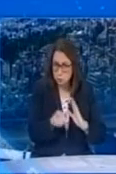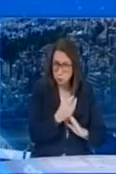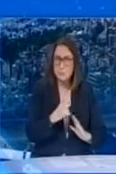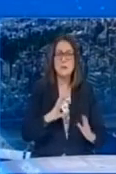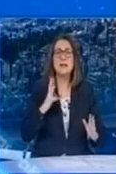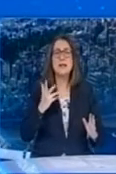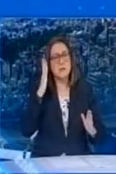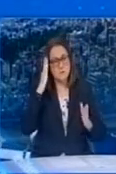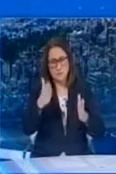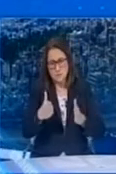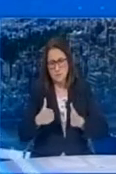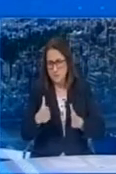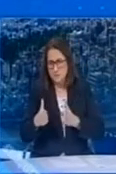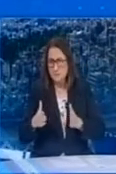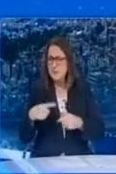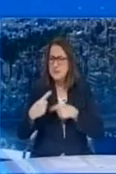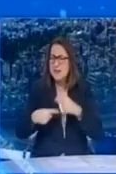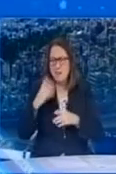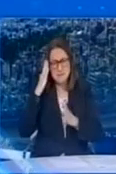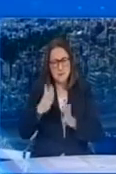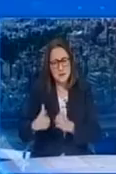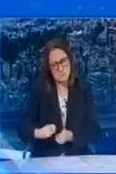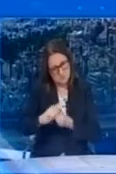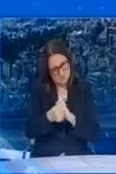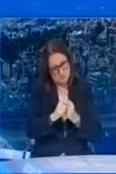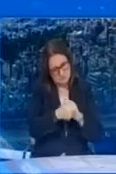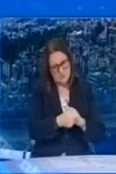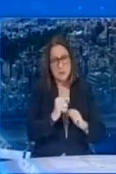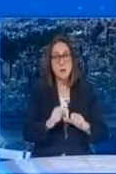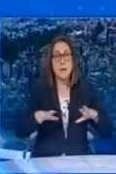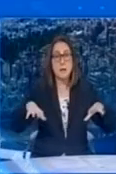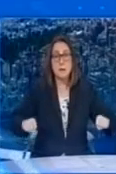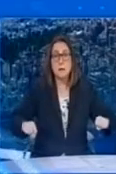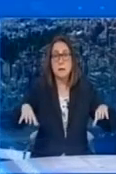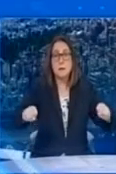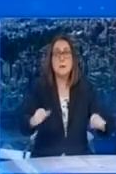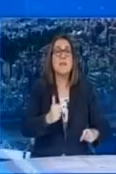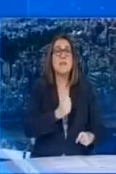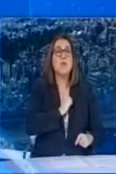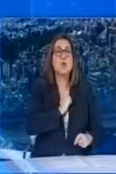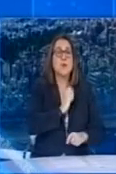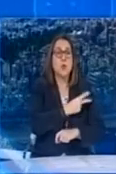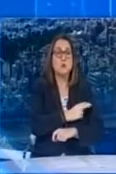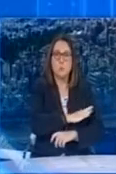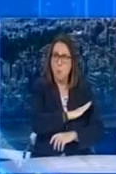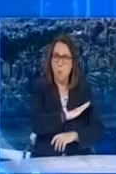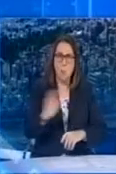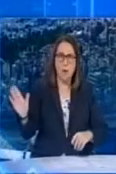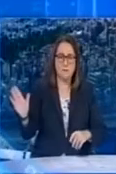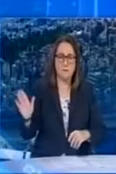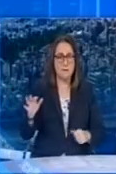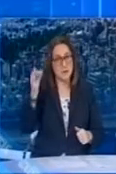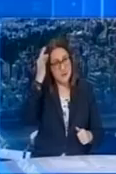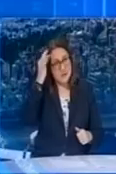αναπροσαρμογής κλινών νοσηλείας και φυσικά επιτάχθηκαν όλες οι ιδιωτικές ΜΕΘ. Στη Γαλλία